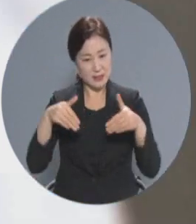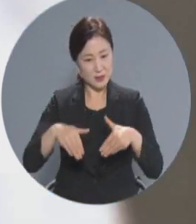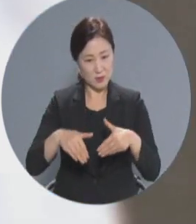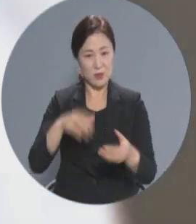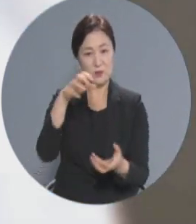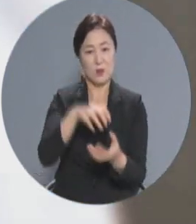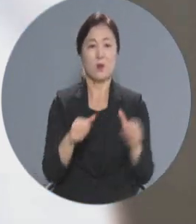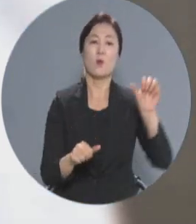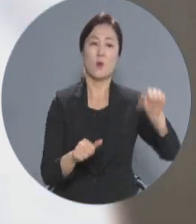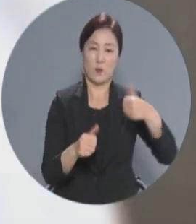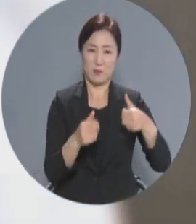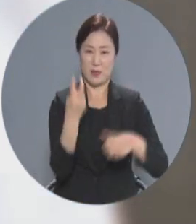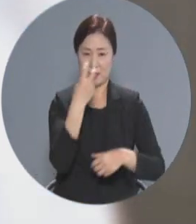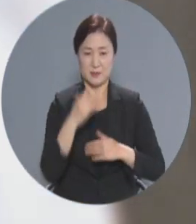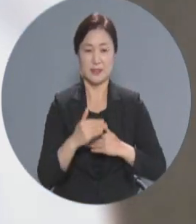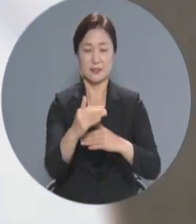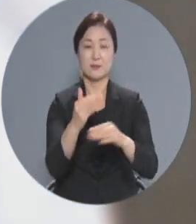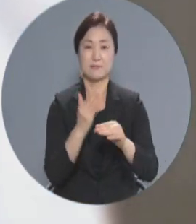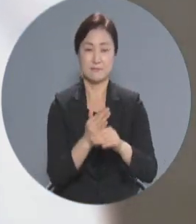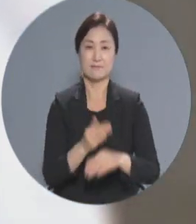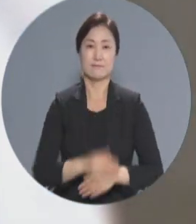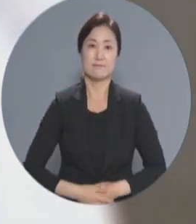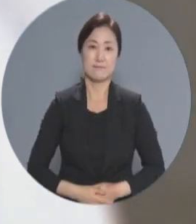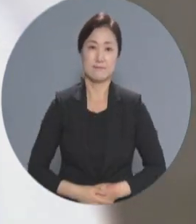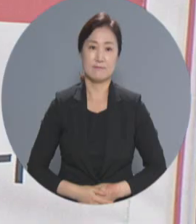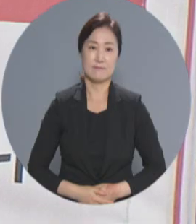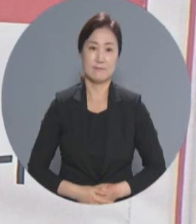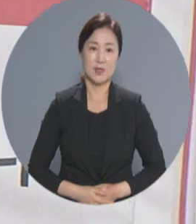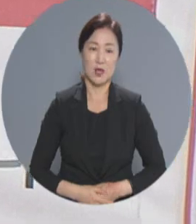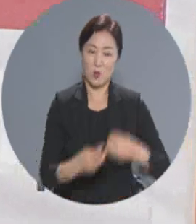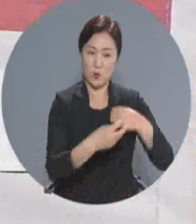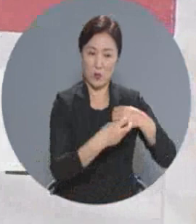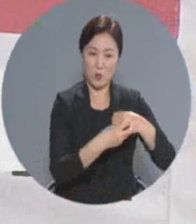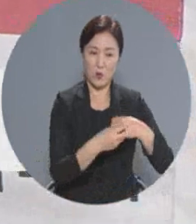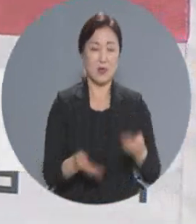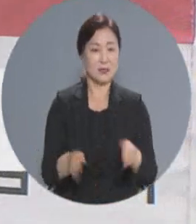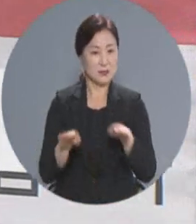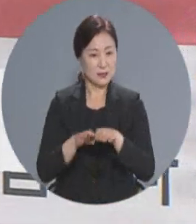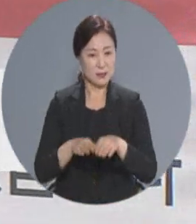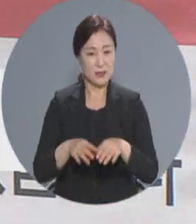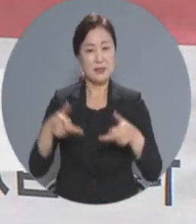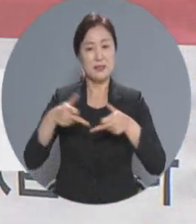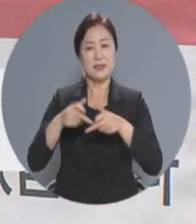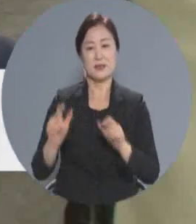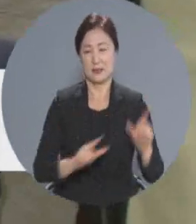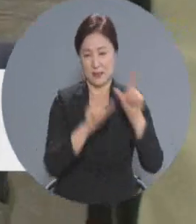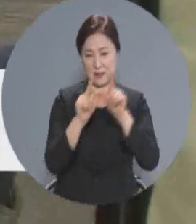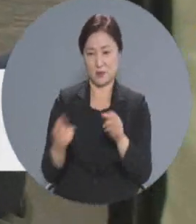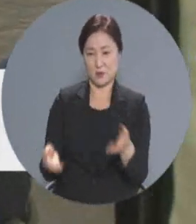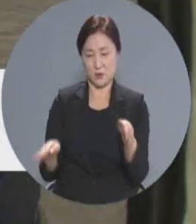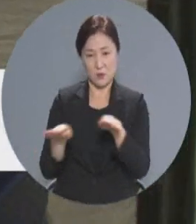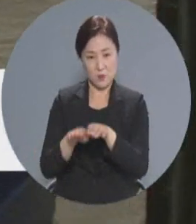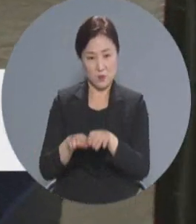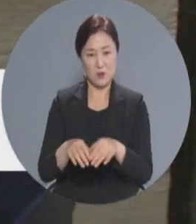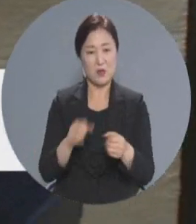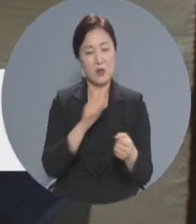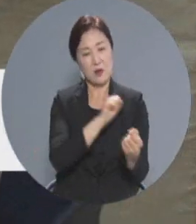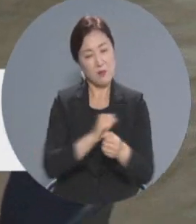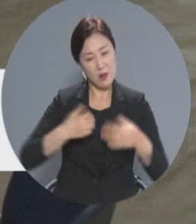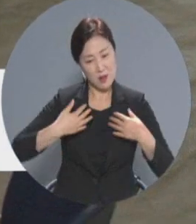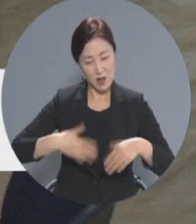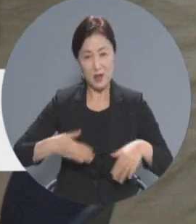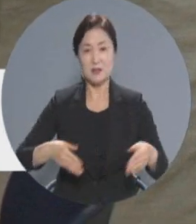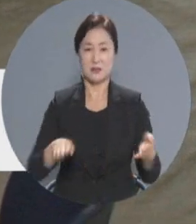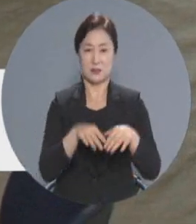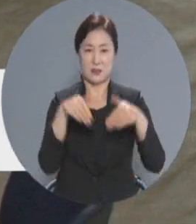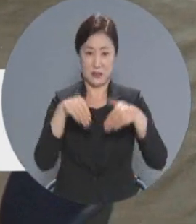명을 대상으로 전수검사에 들어갔습니다. 또 요양병원과 요양시설, 장애인 거주시설 등 감염 취약시설에서 일하는